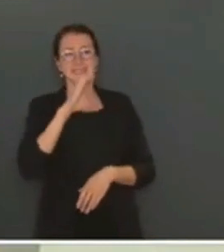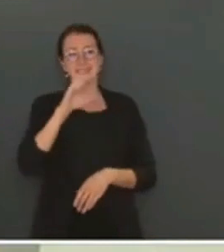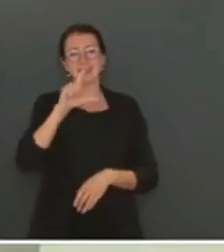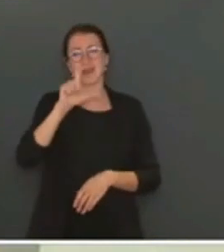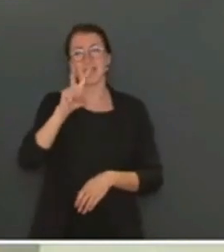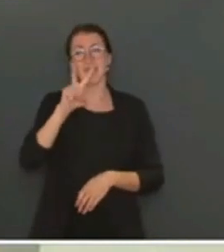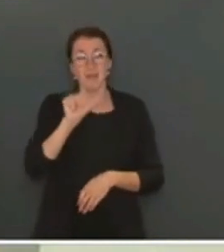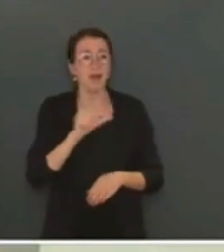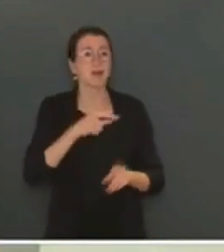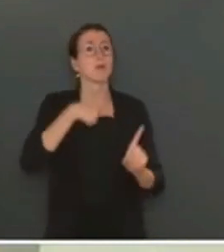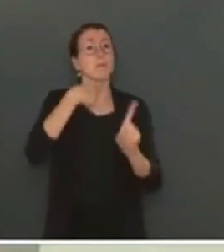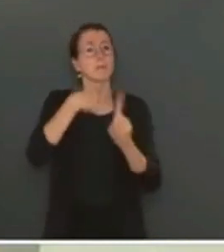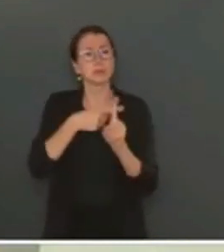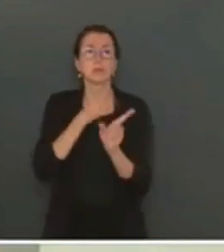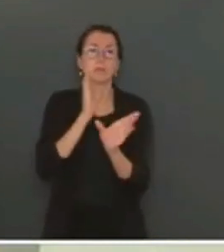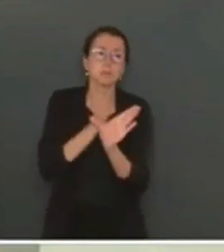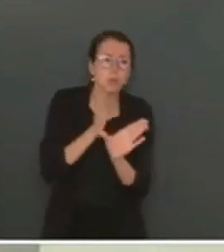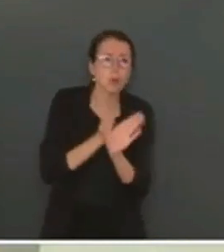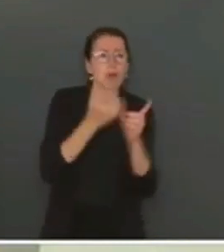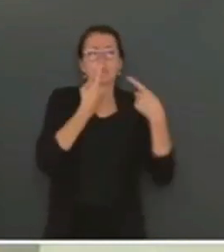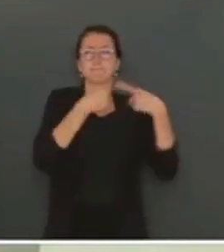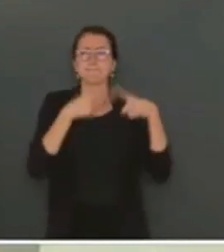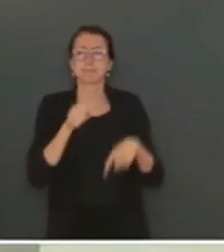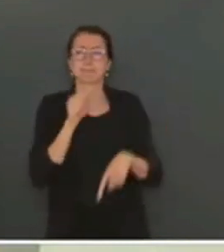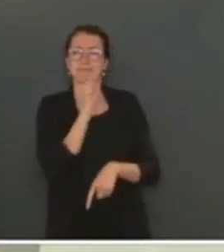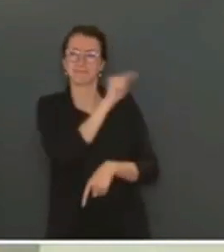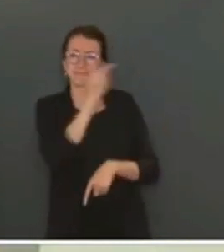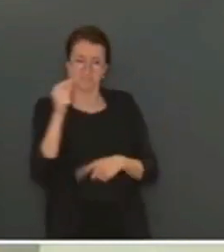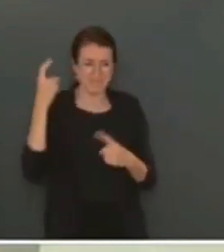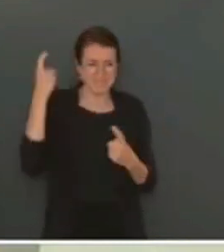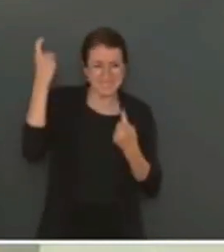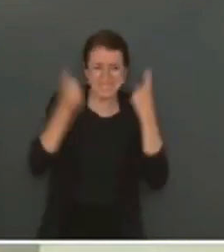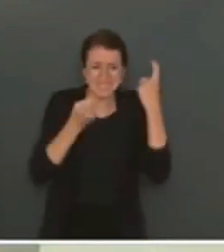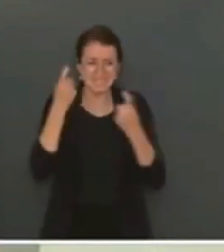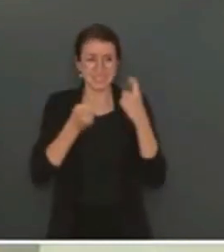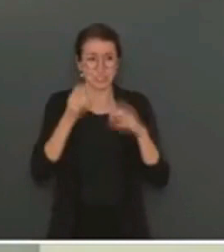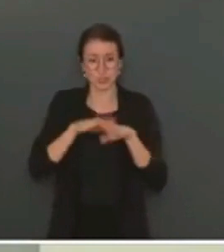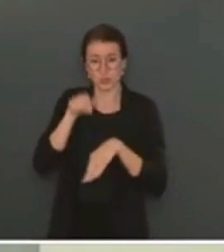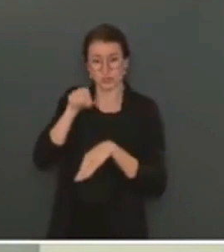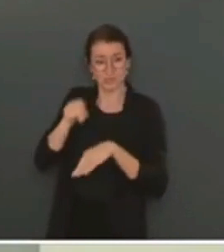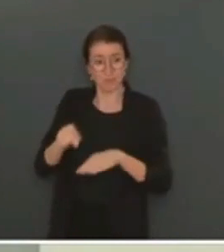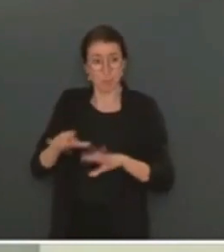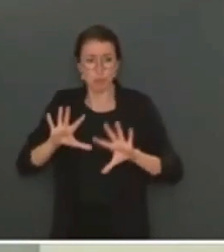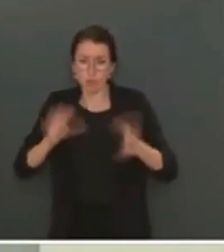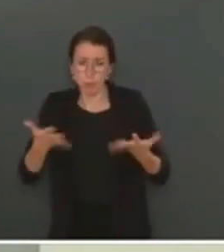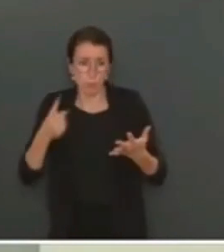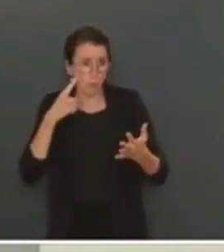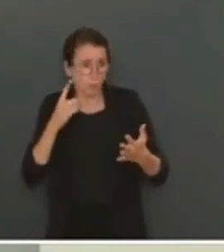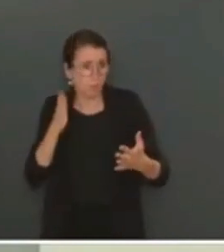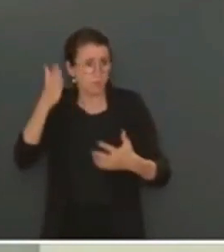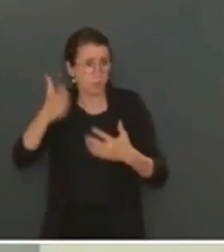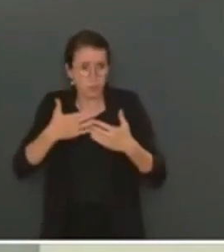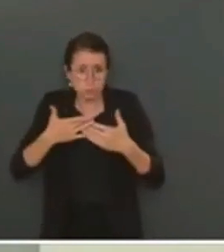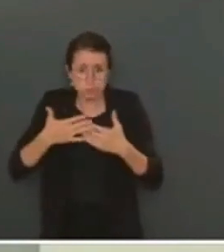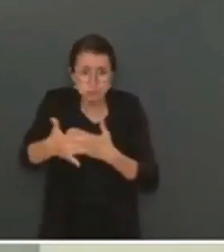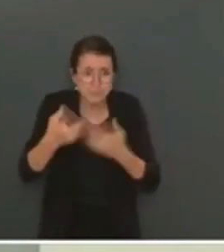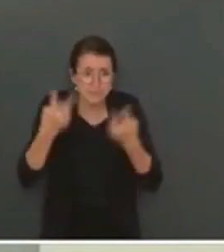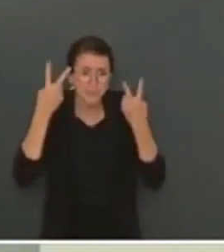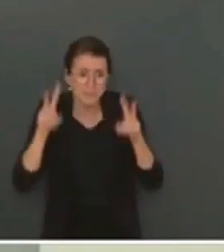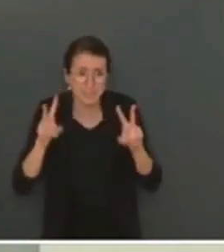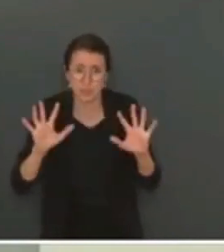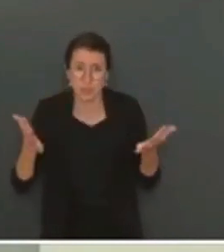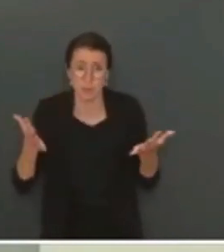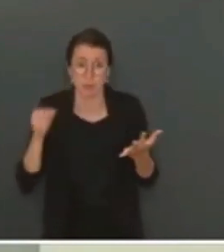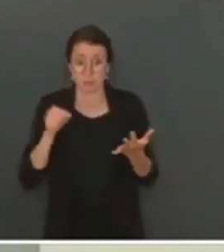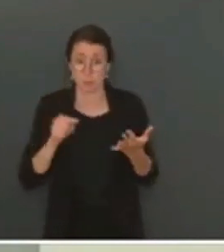de se pencher prioritairement sur cette question. Et quand je dis prioritairement, ça n'est pas une expression